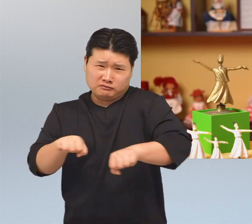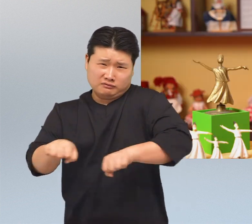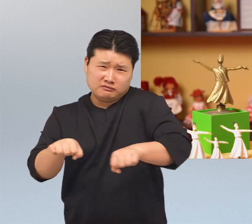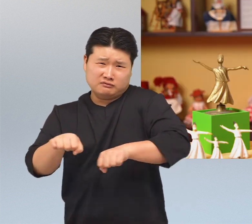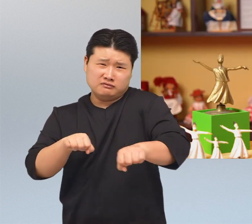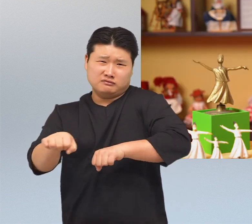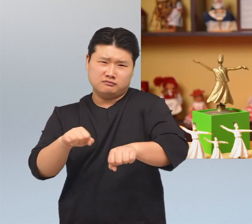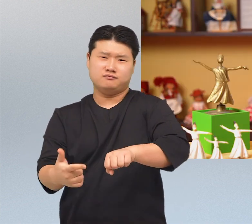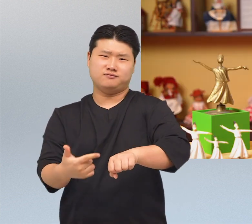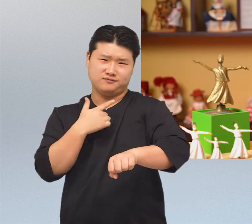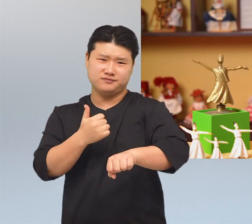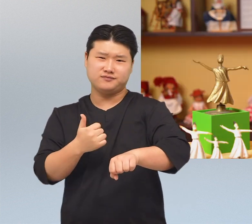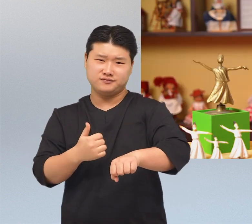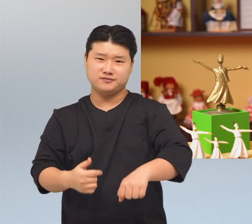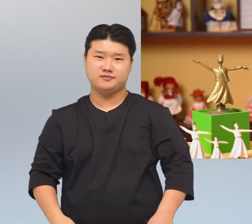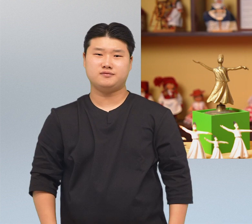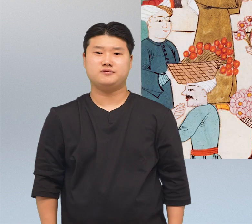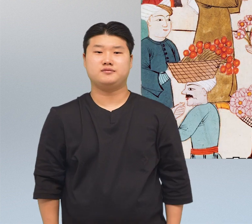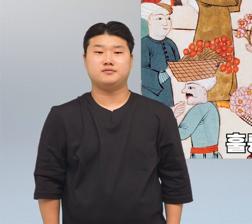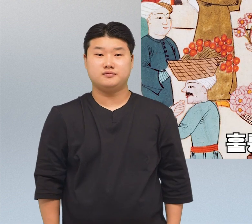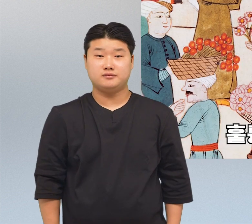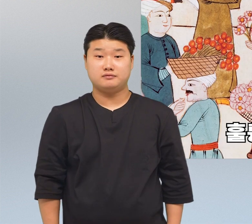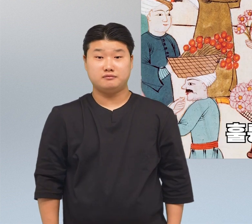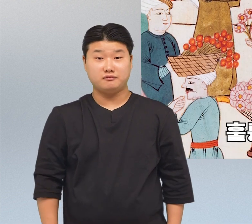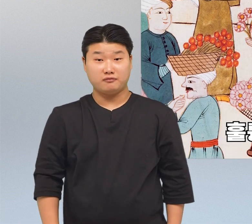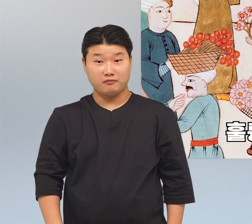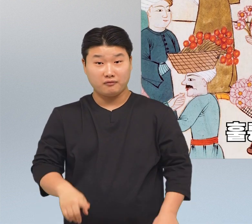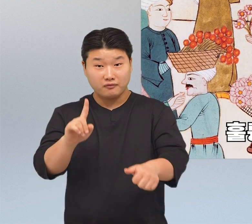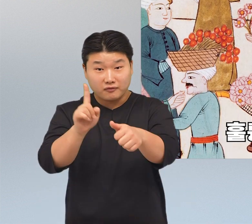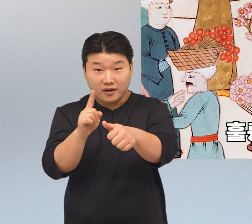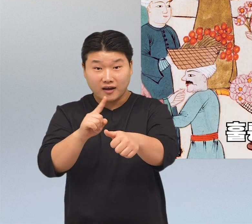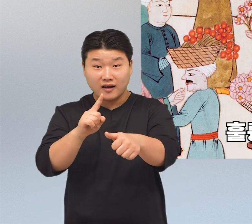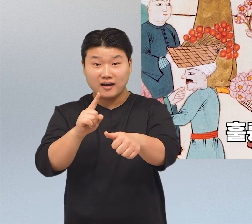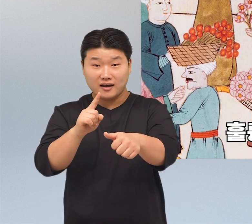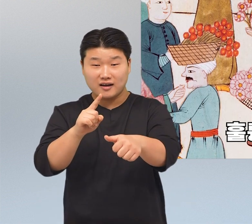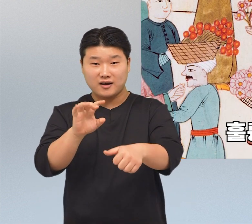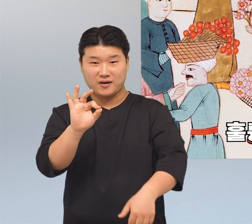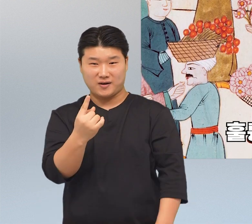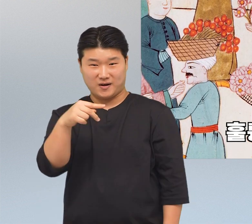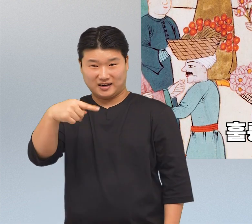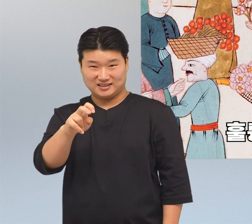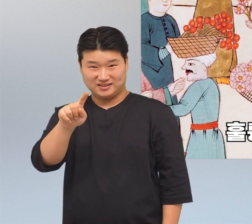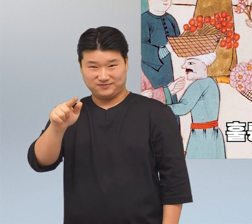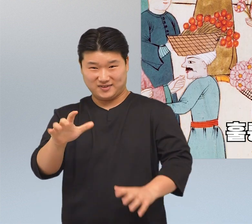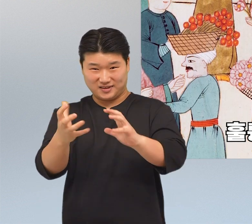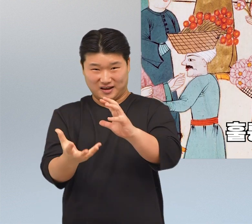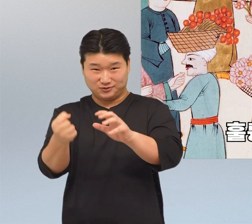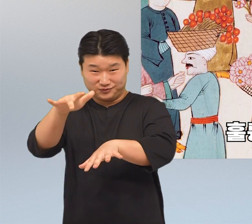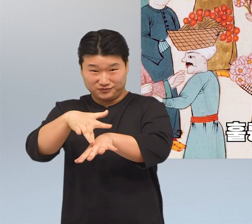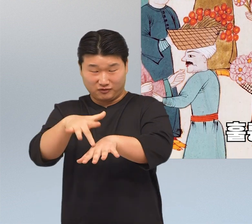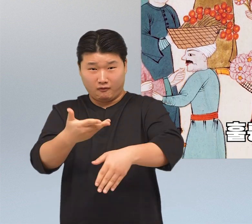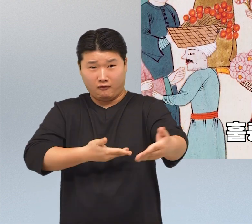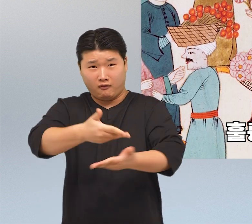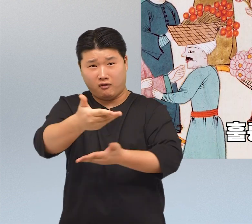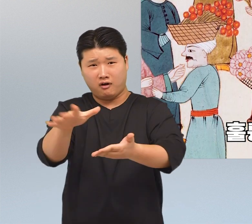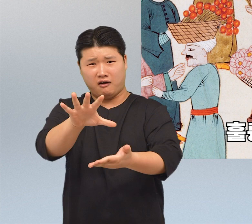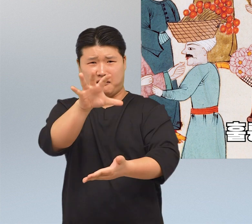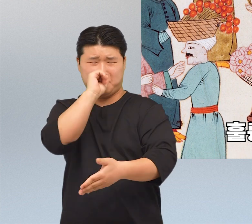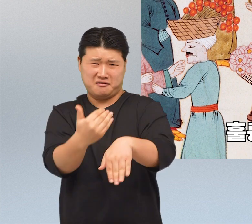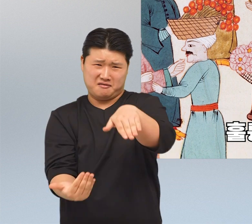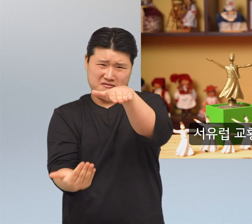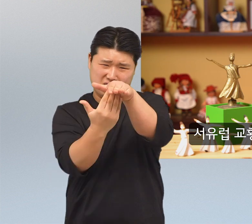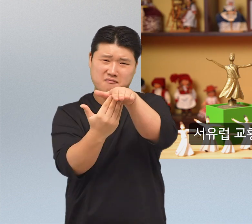국가적 노력이 큰 역할을 했습니다. 덕분에 오스만 시절의 직무는 훌륭한 무역품이